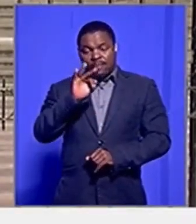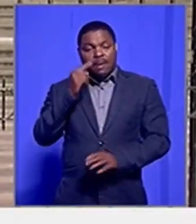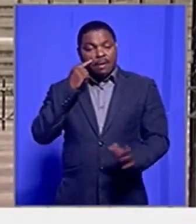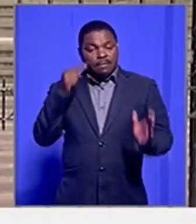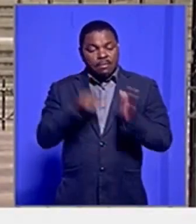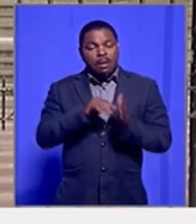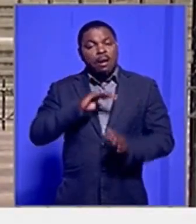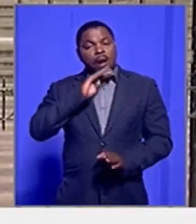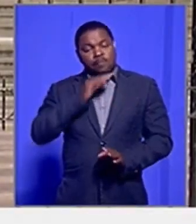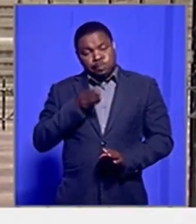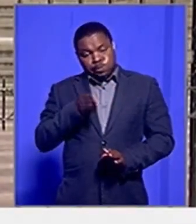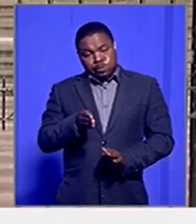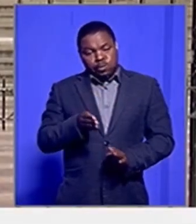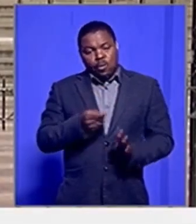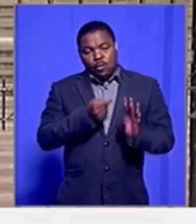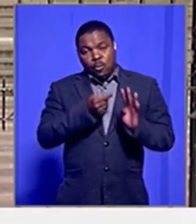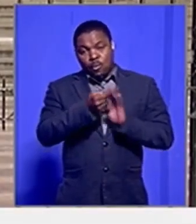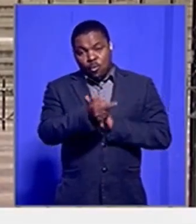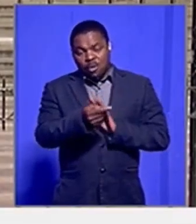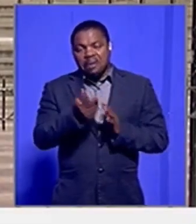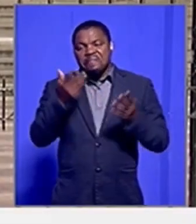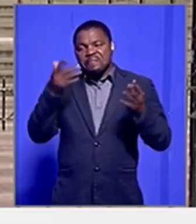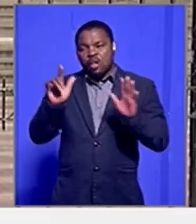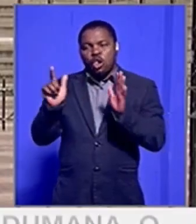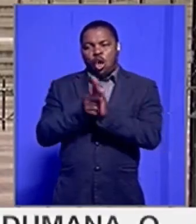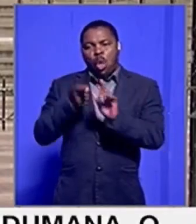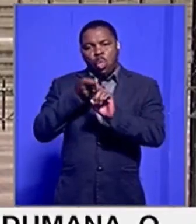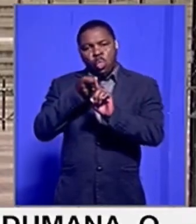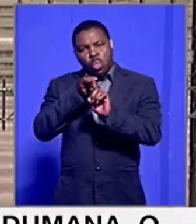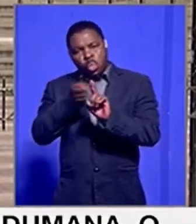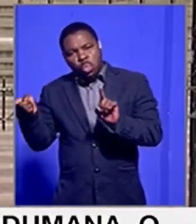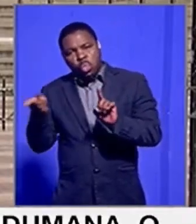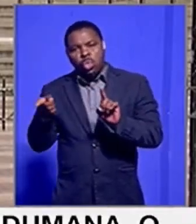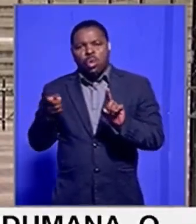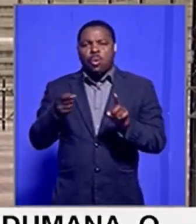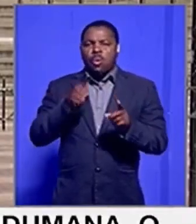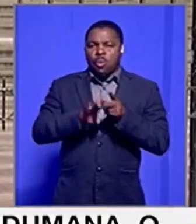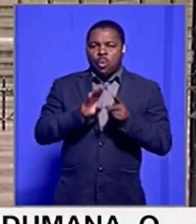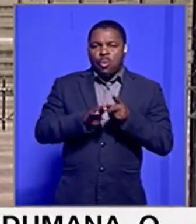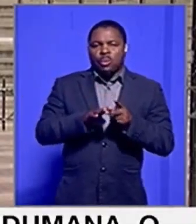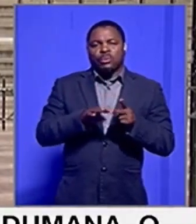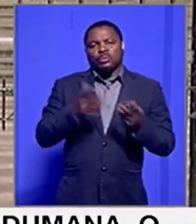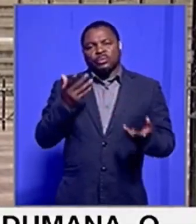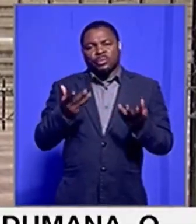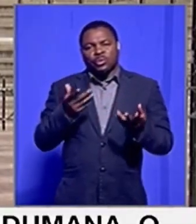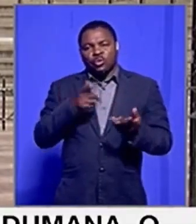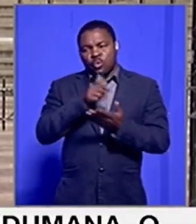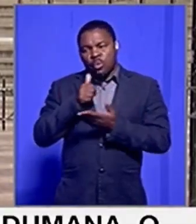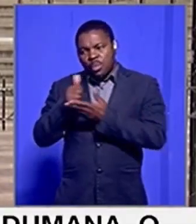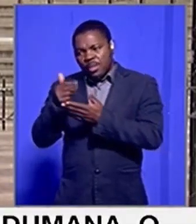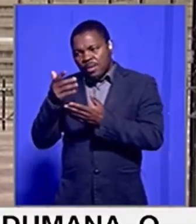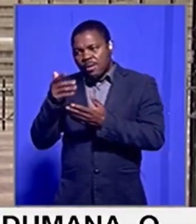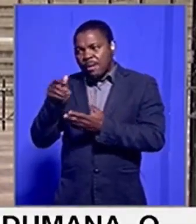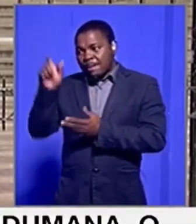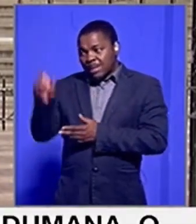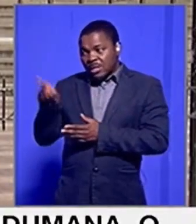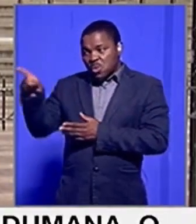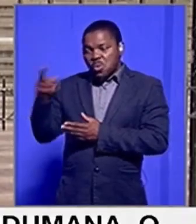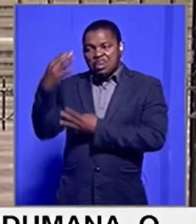bo bontshang hore ho na le tlolo ya molao ya hore o ile wa thusuwa hore o thobe